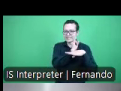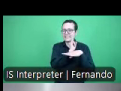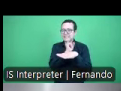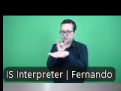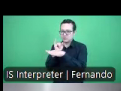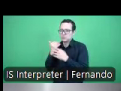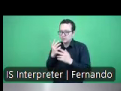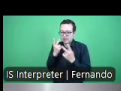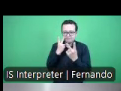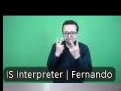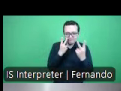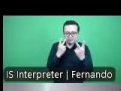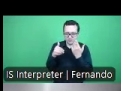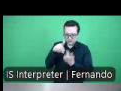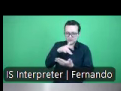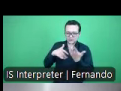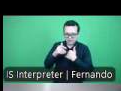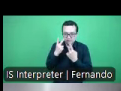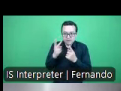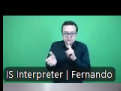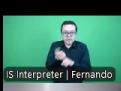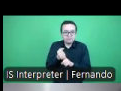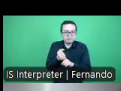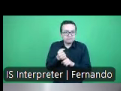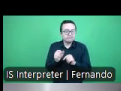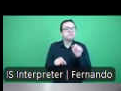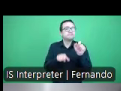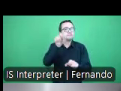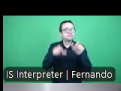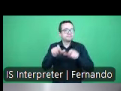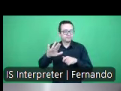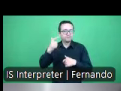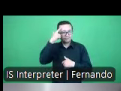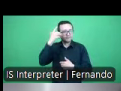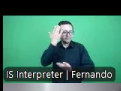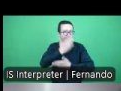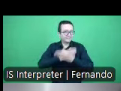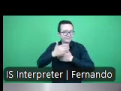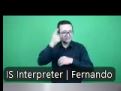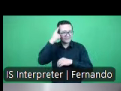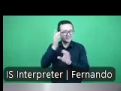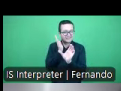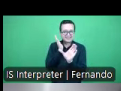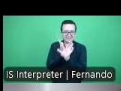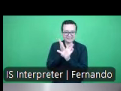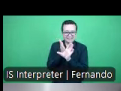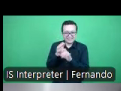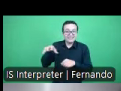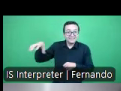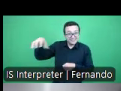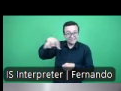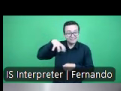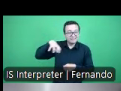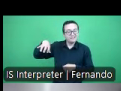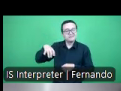ini, kebanyakan caged in sebagian di these antaranya adalah places, orang most muda. of them Bisa dibayangkan were young people. So orang muda yang imagine tinggal di sana,